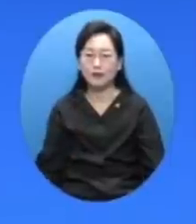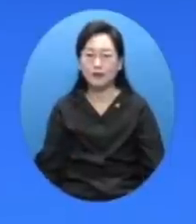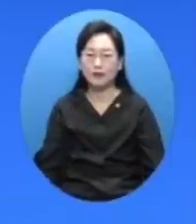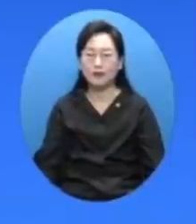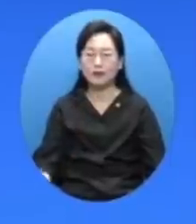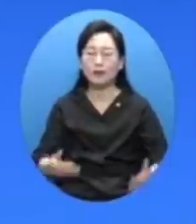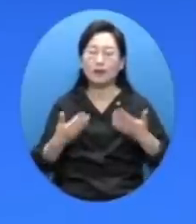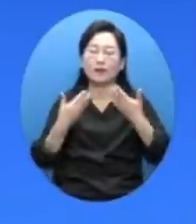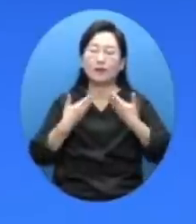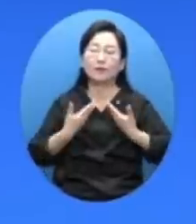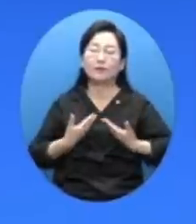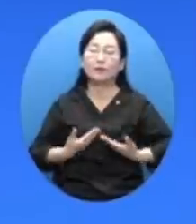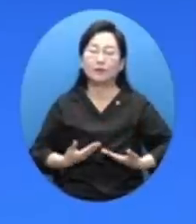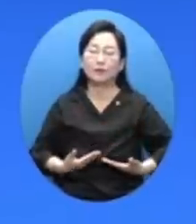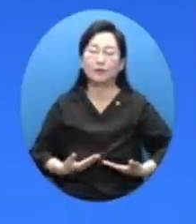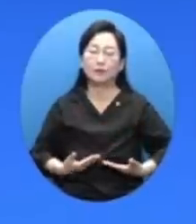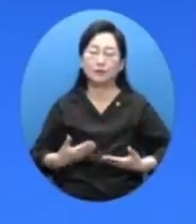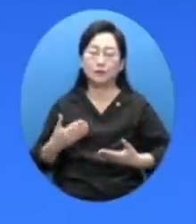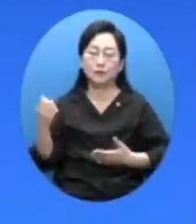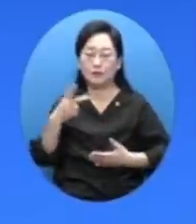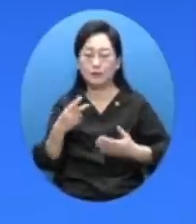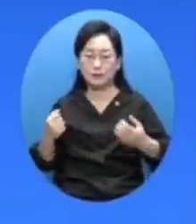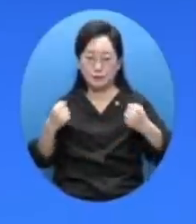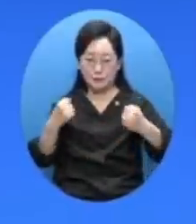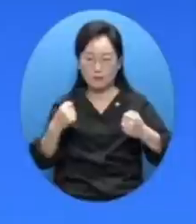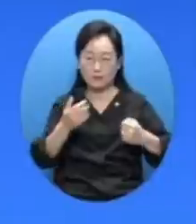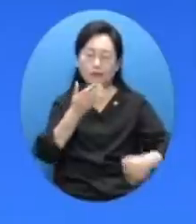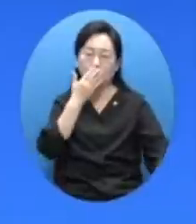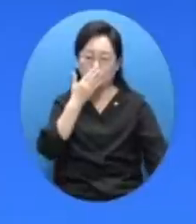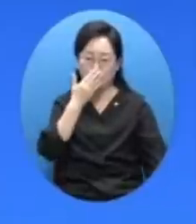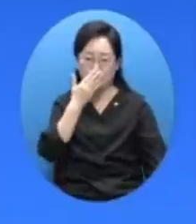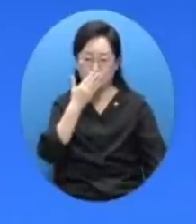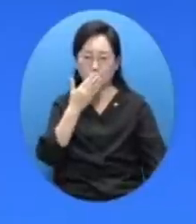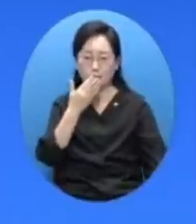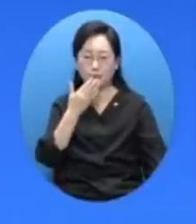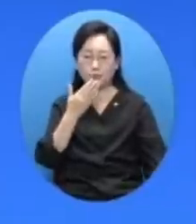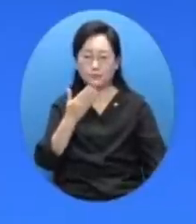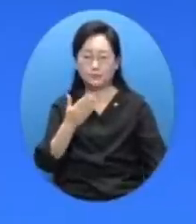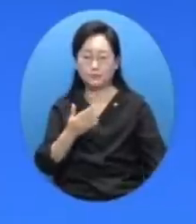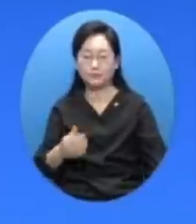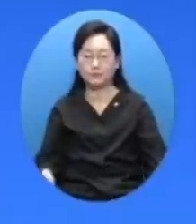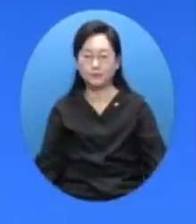취직과 안정을 취해야 다시 건강이 잘 유지될 것 같습니다 그래서